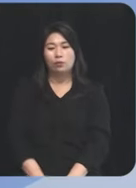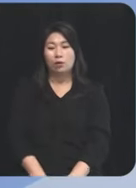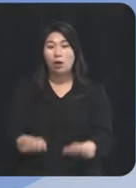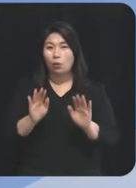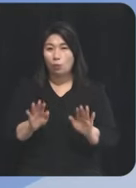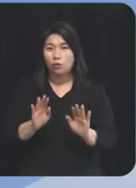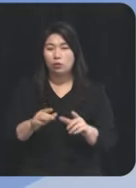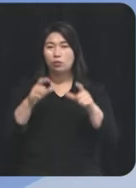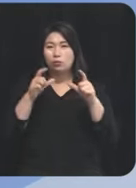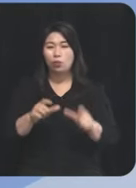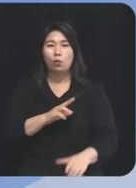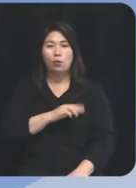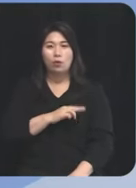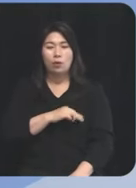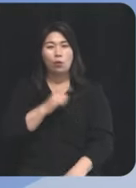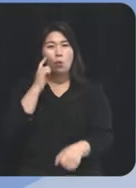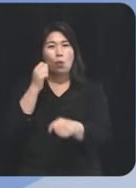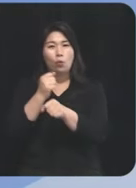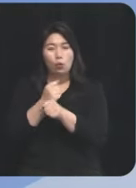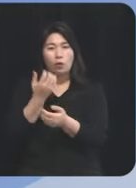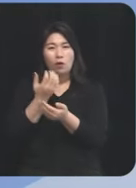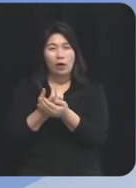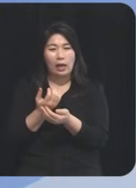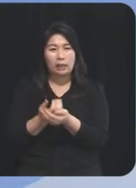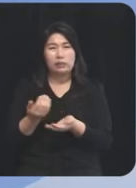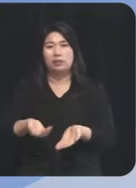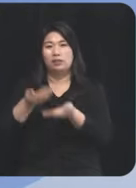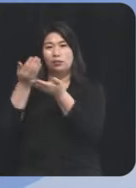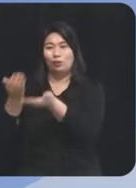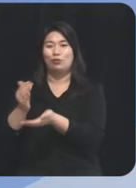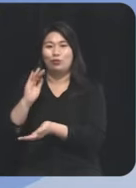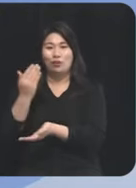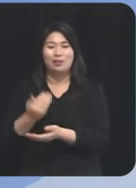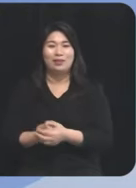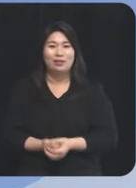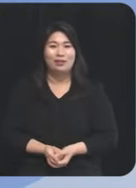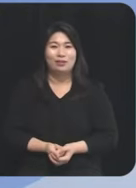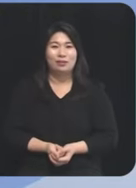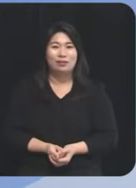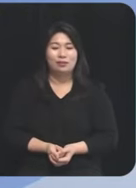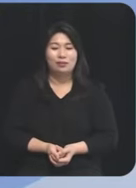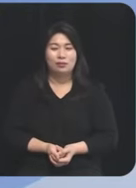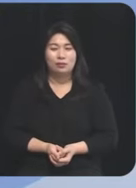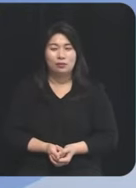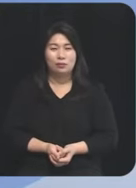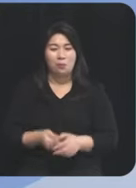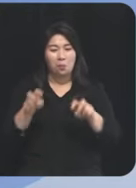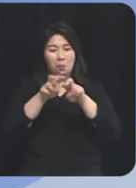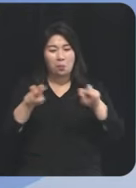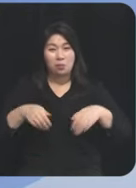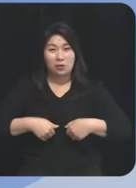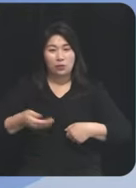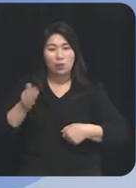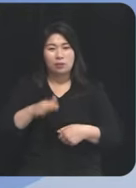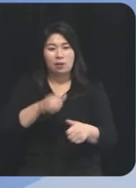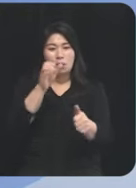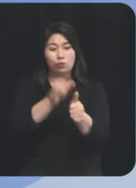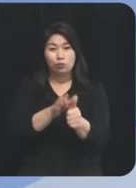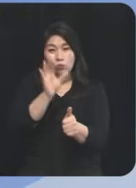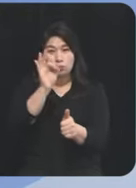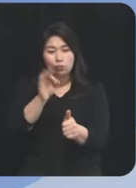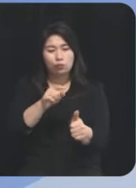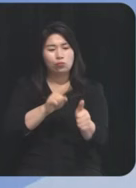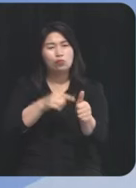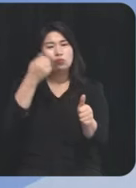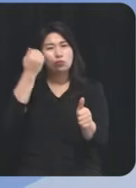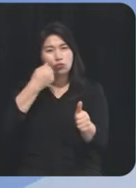오늘 도의회로 용역안이 제출된다고 합니다. 살펴봐야 되겠습니다만은 부과 방식, 부담 대상에